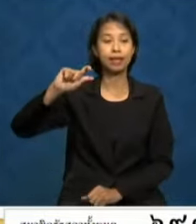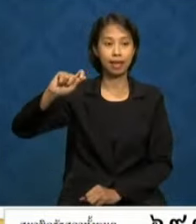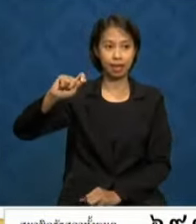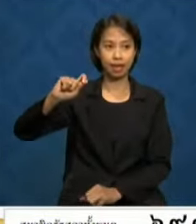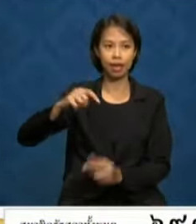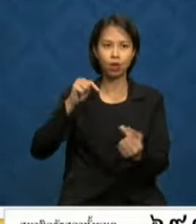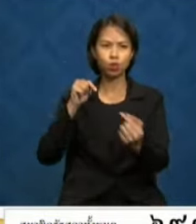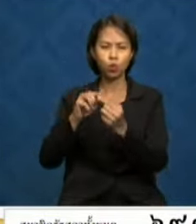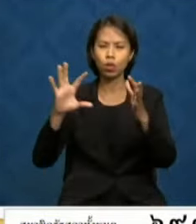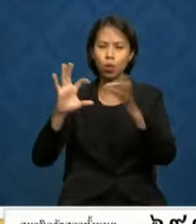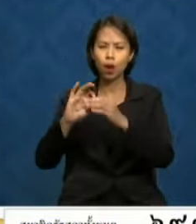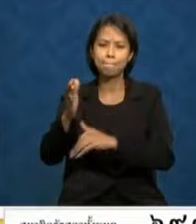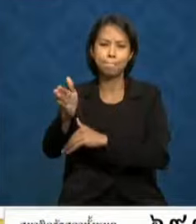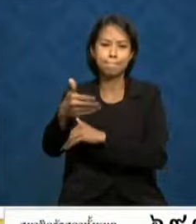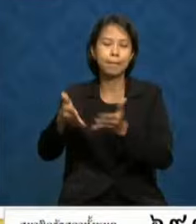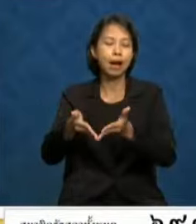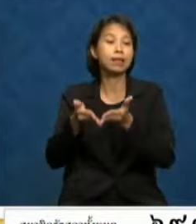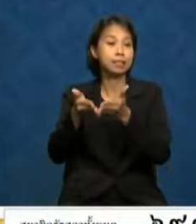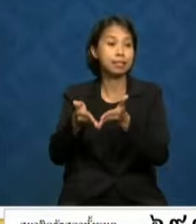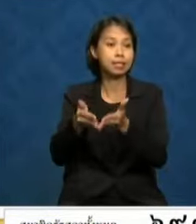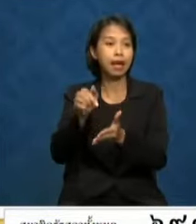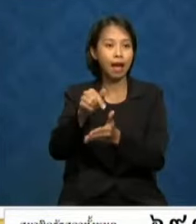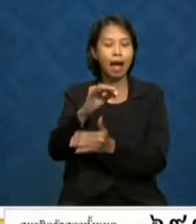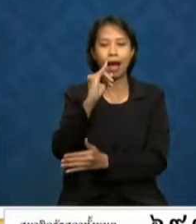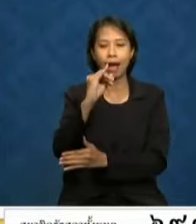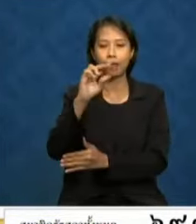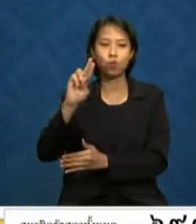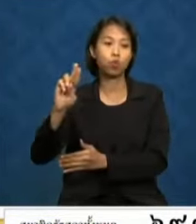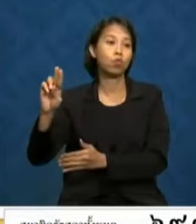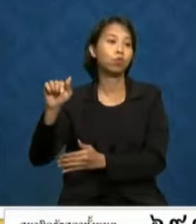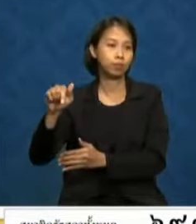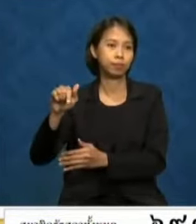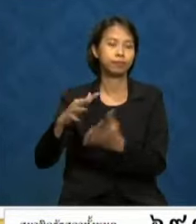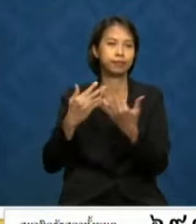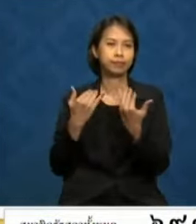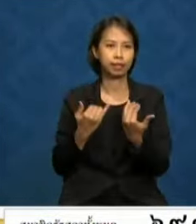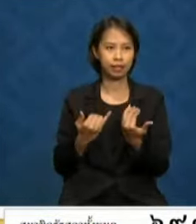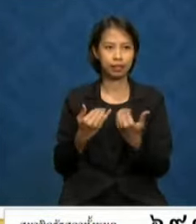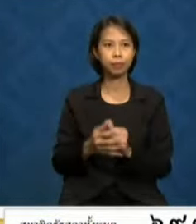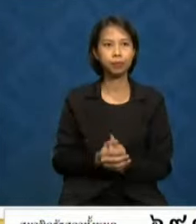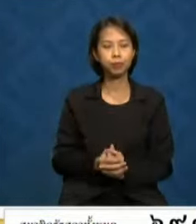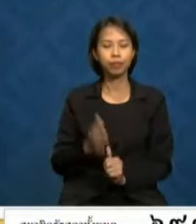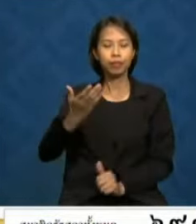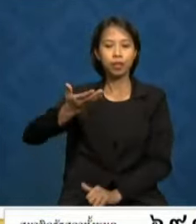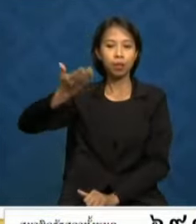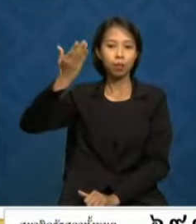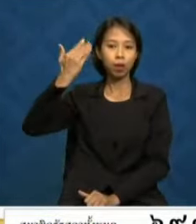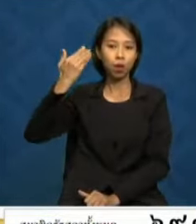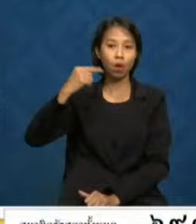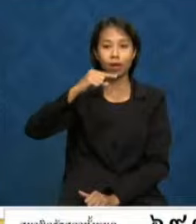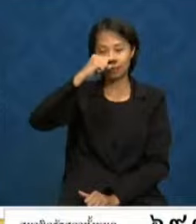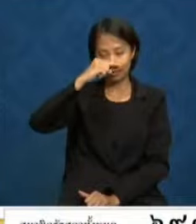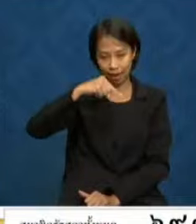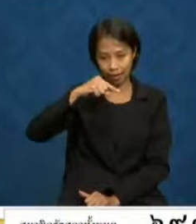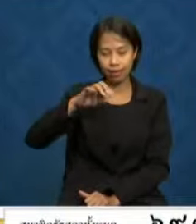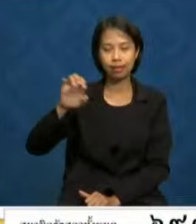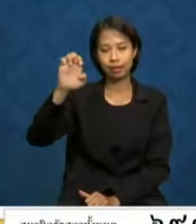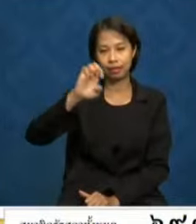ประเด็นการประมง IUU นะคะขอกราบเรียนว่าที่ผ่านมาไทยและสหภาพยุโร